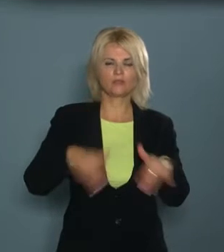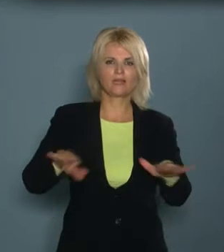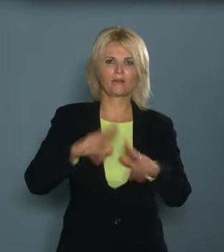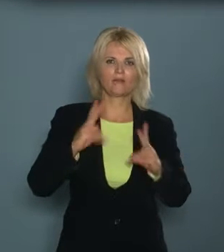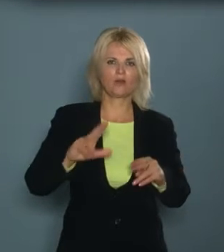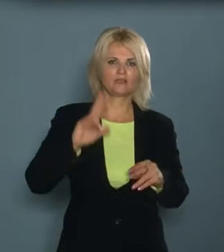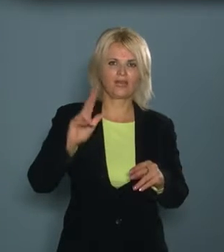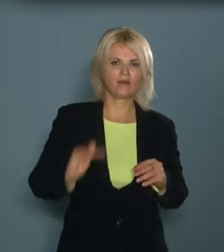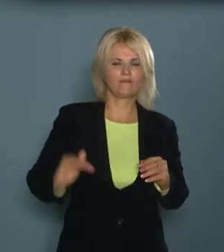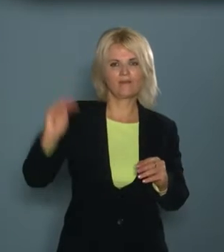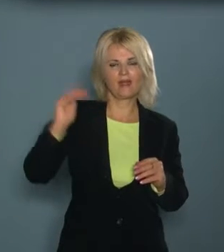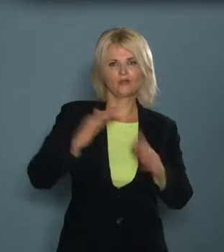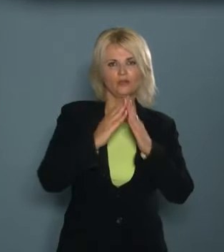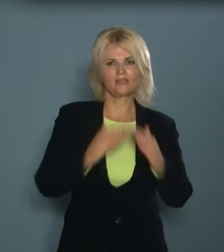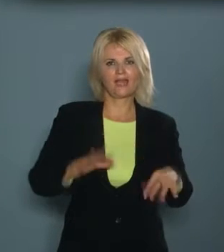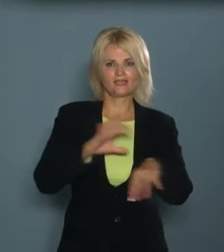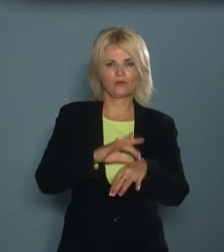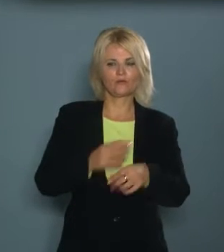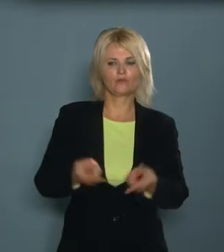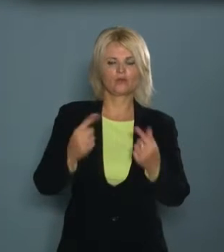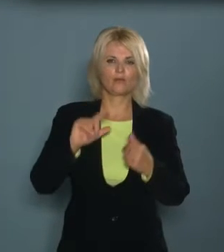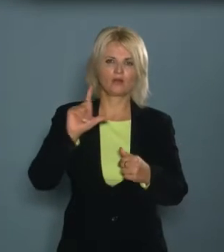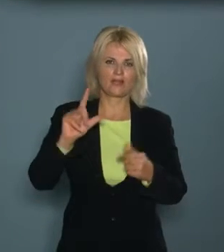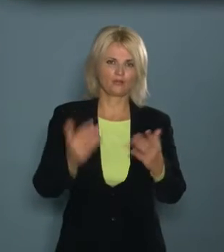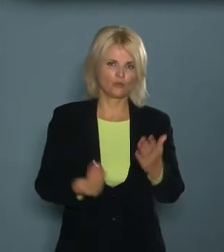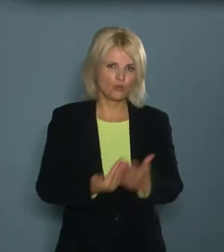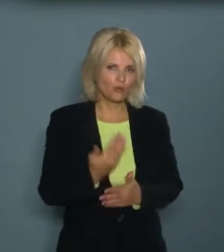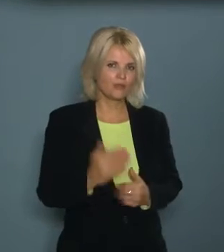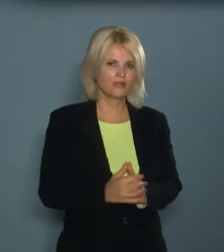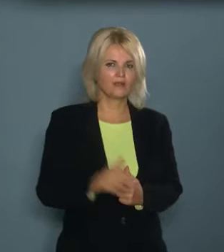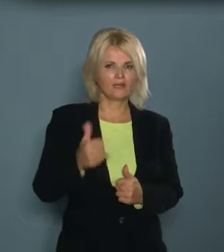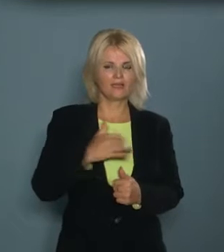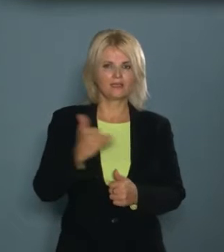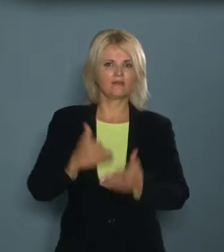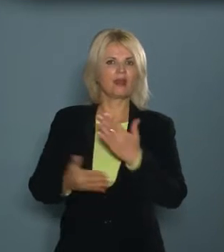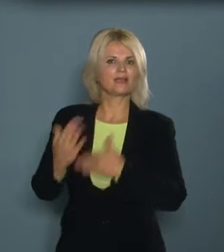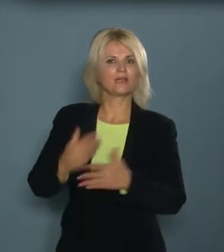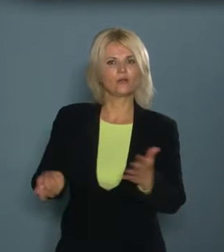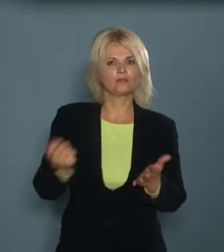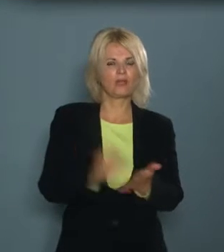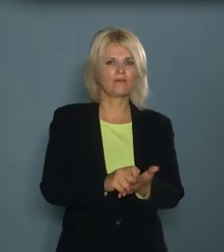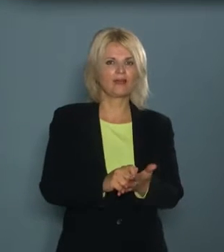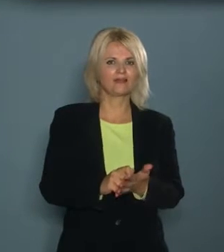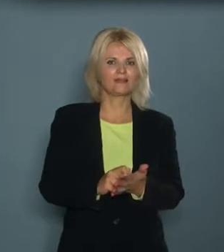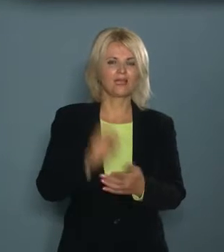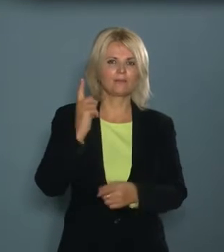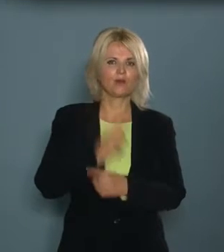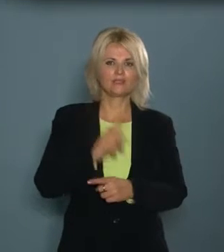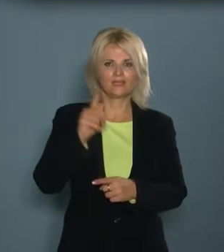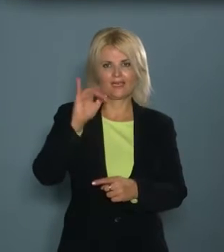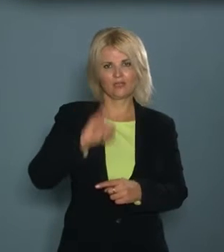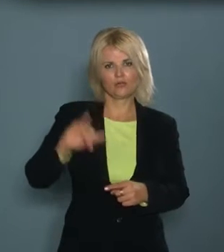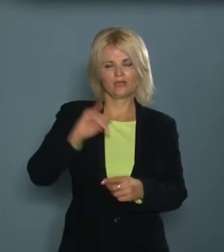házi orvosunk, abból gyakorlatilag kettő új, hogy így mondjam, mert egy évvel ezelőtt vették meg a praxist a két nyugdíjba